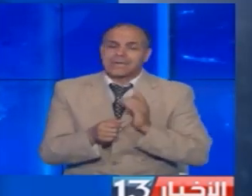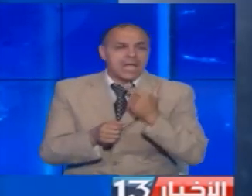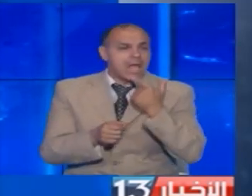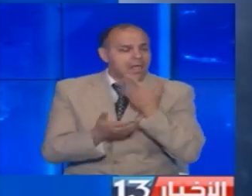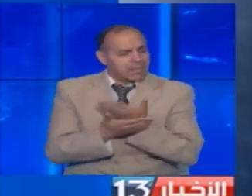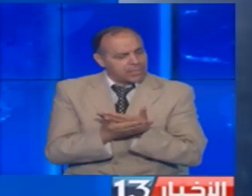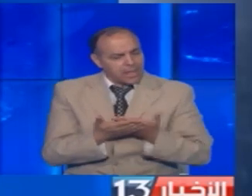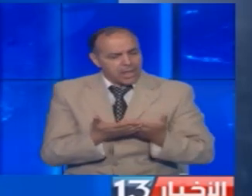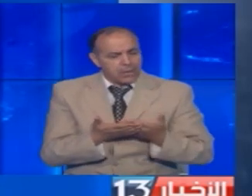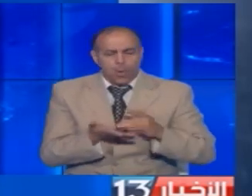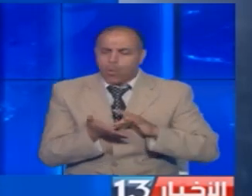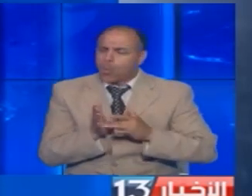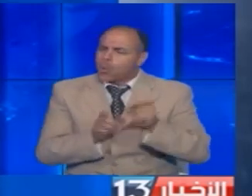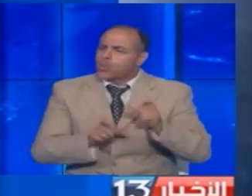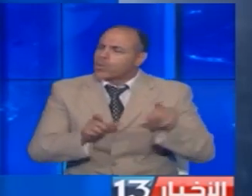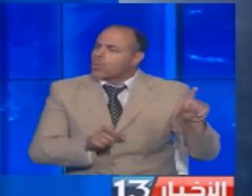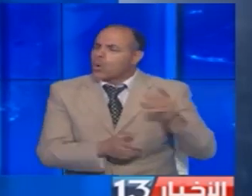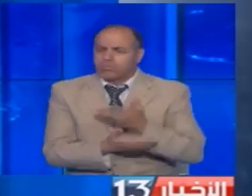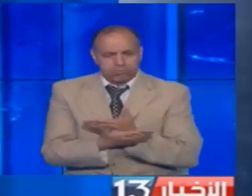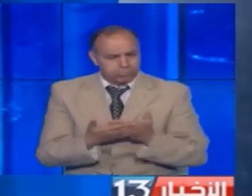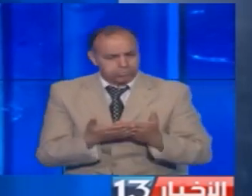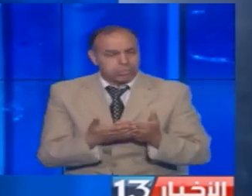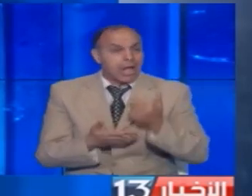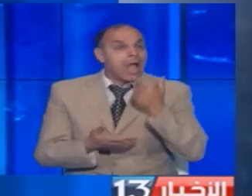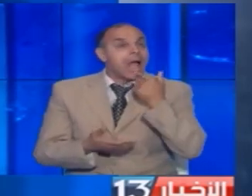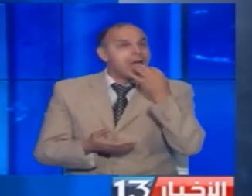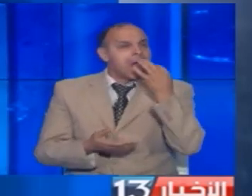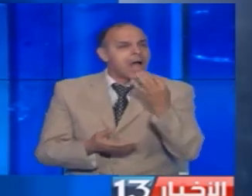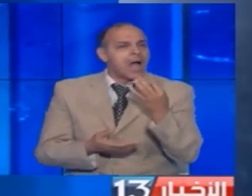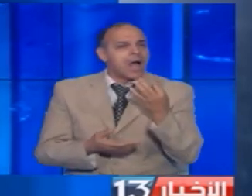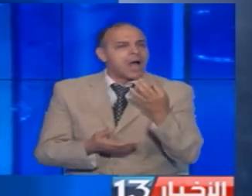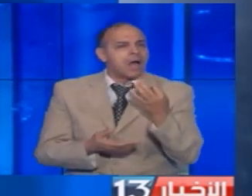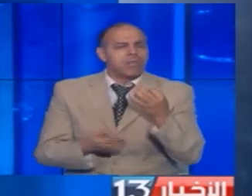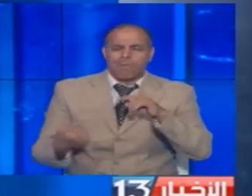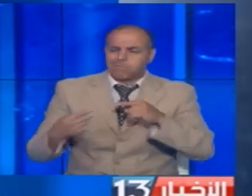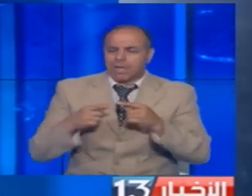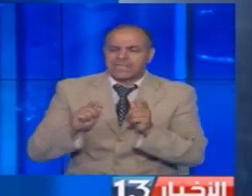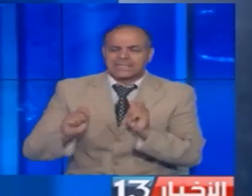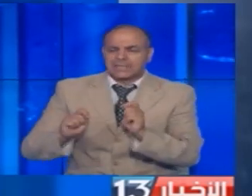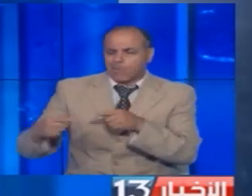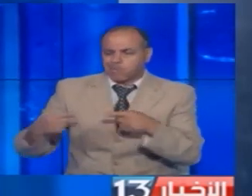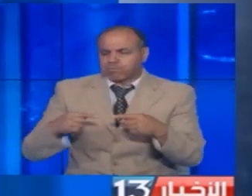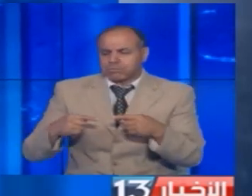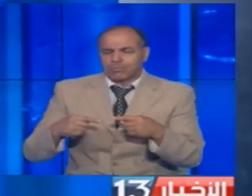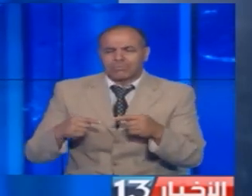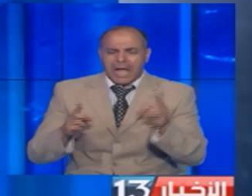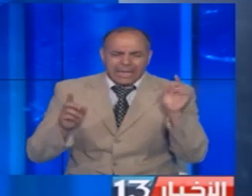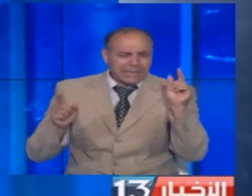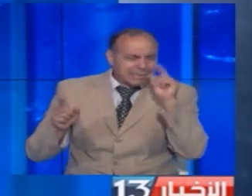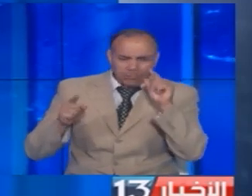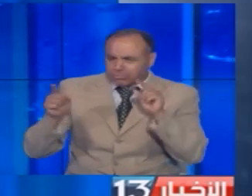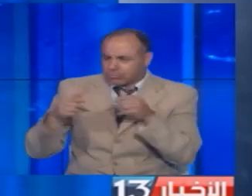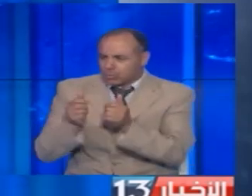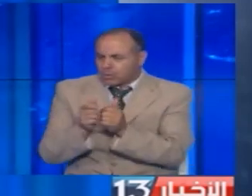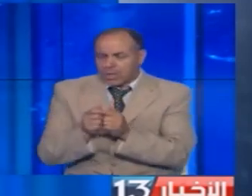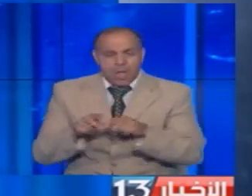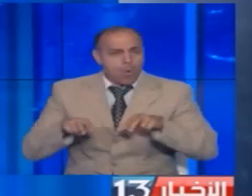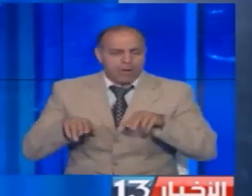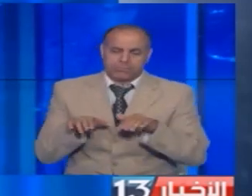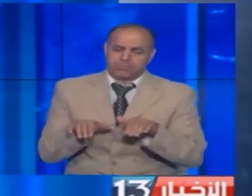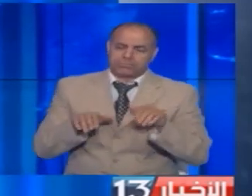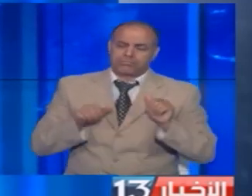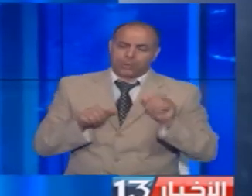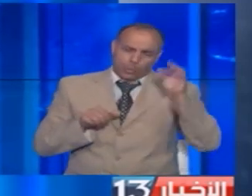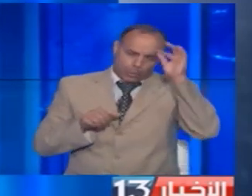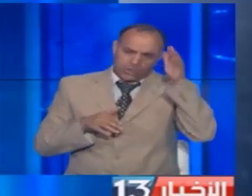بثقة جل التونسيين، ونأت بنفسها عن الصراعات السياسية والأيديولوجية، ووقفت في صف